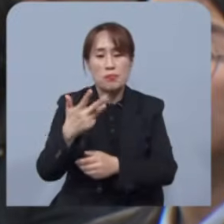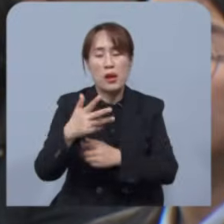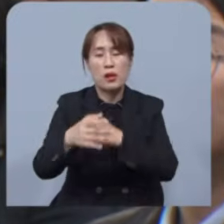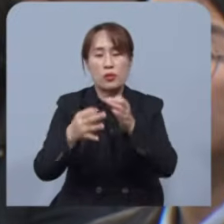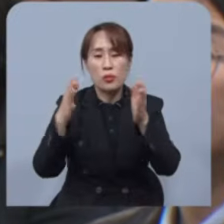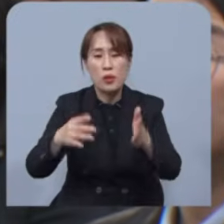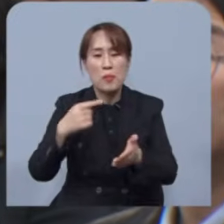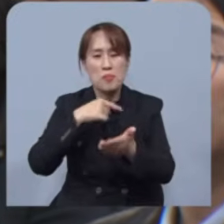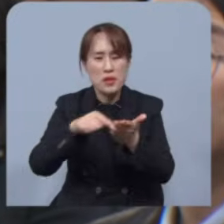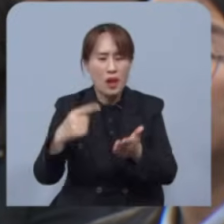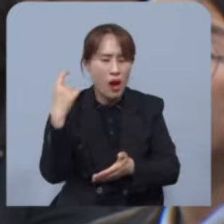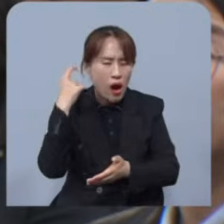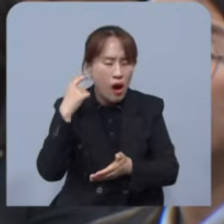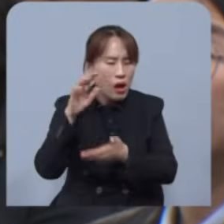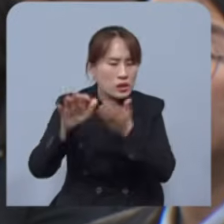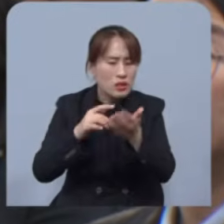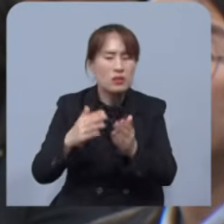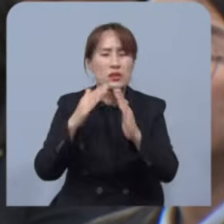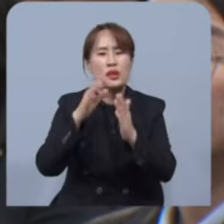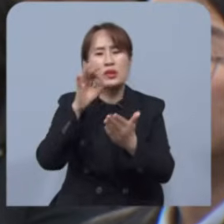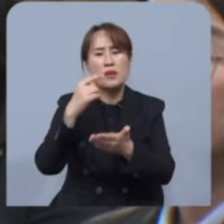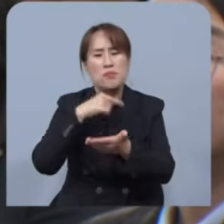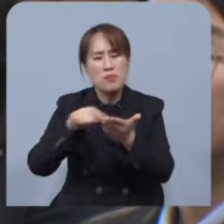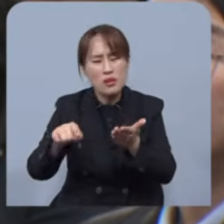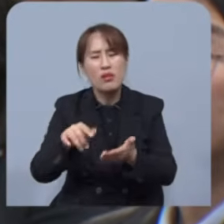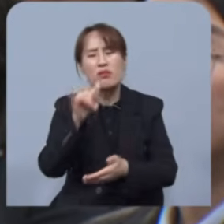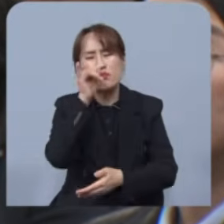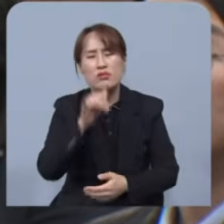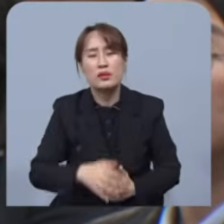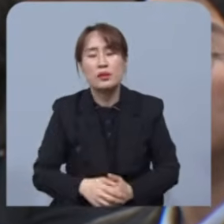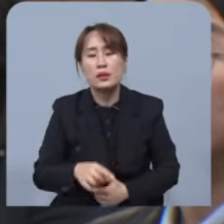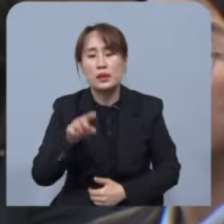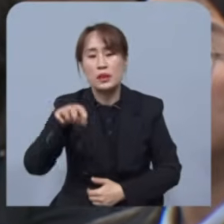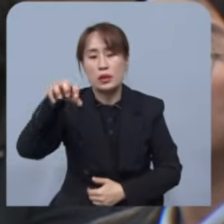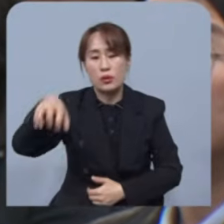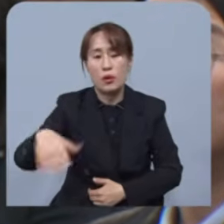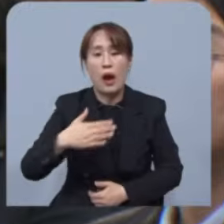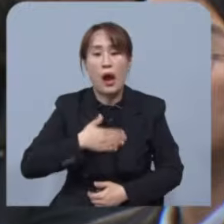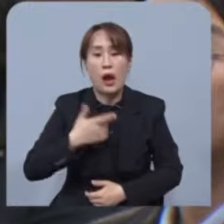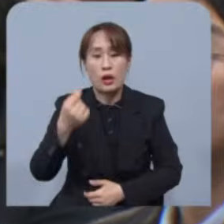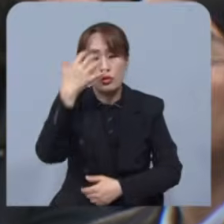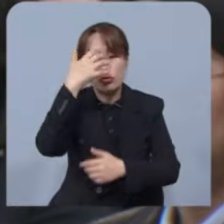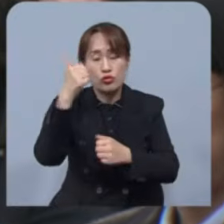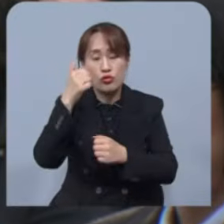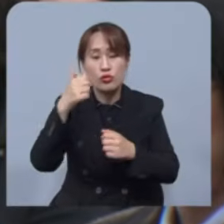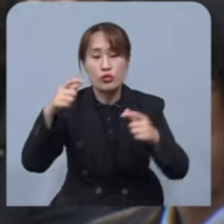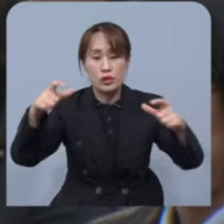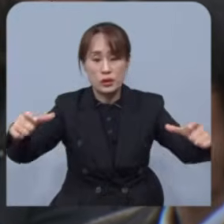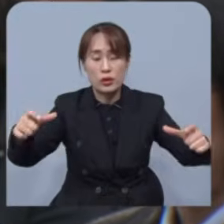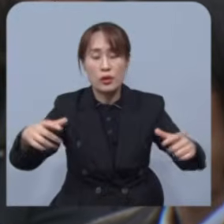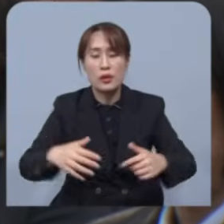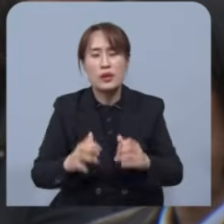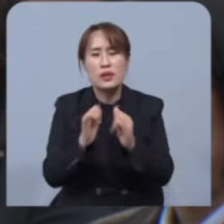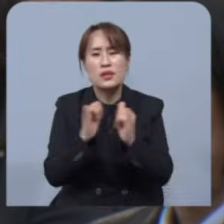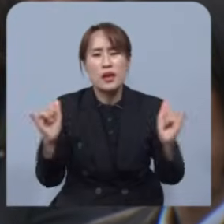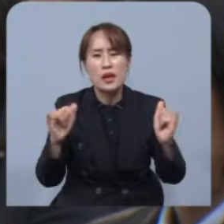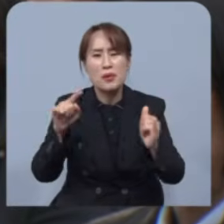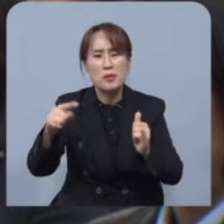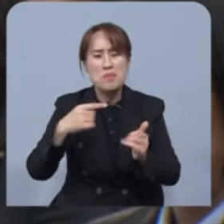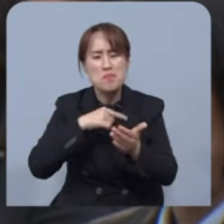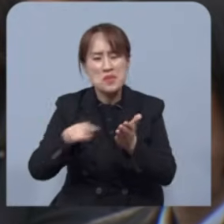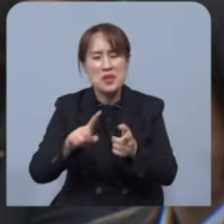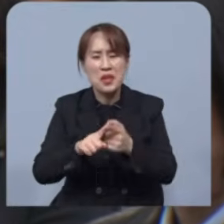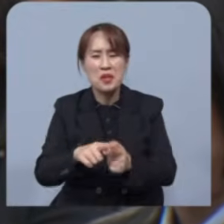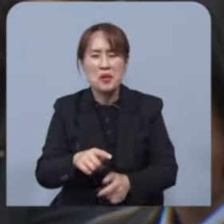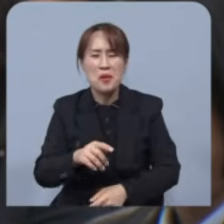피해 그리고 재산 피해를 사실 하고 있습니다. 그런데 여기가 아시다시피 충청도이다 보니 사람들이 그러한 것들을 잘